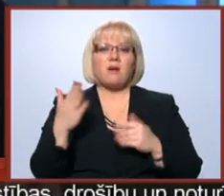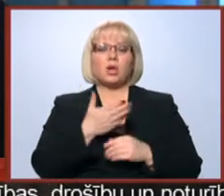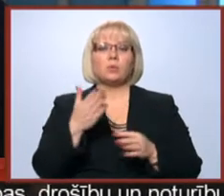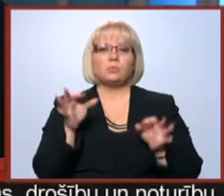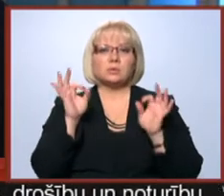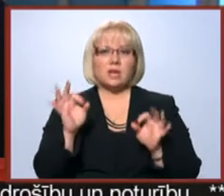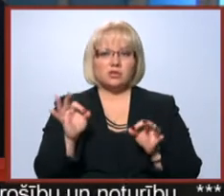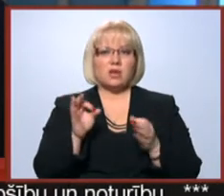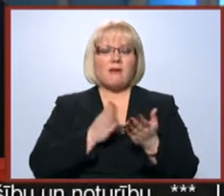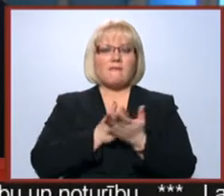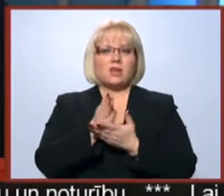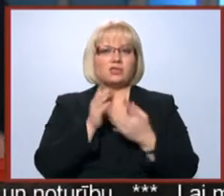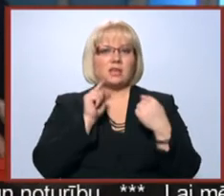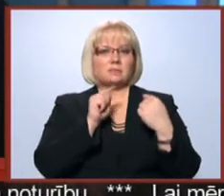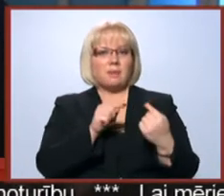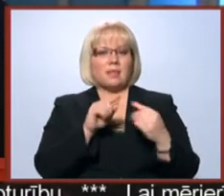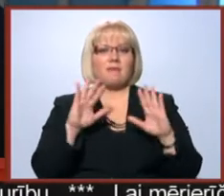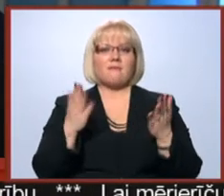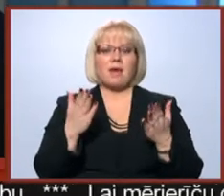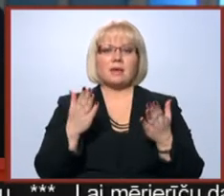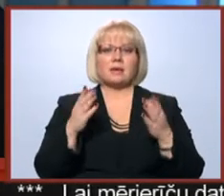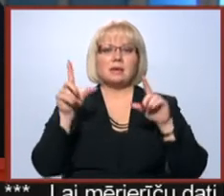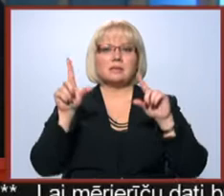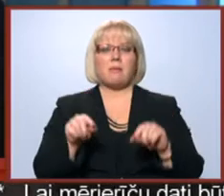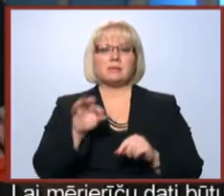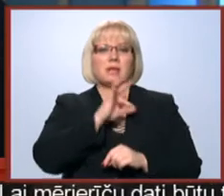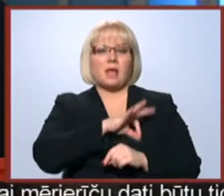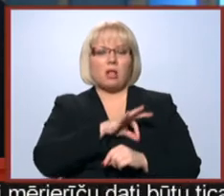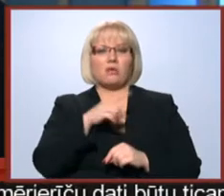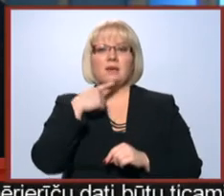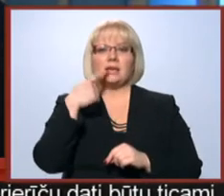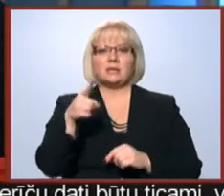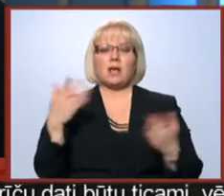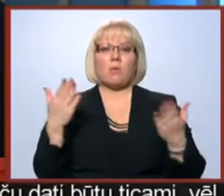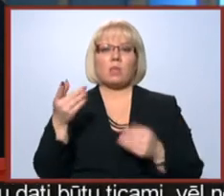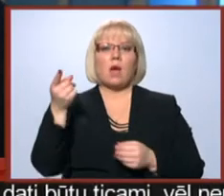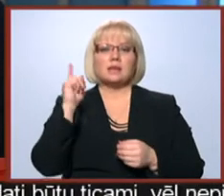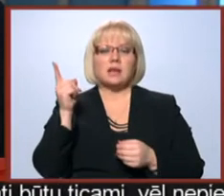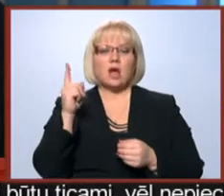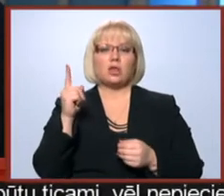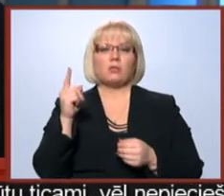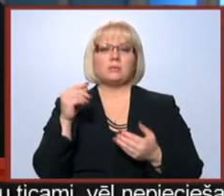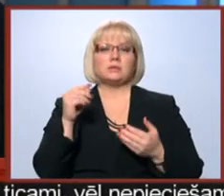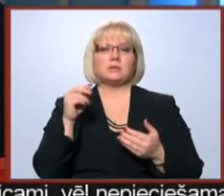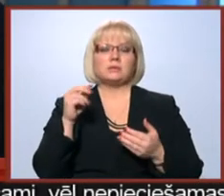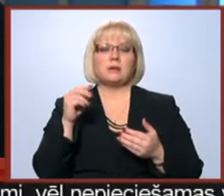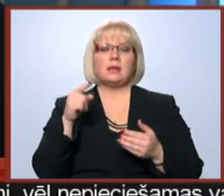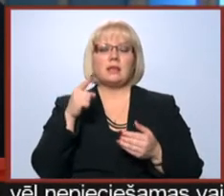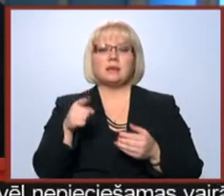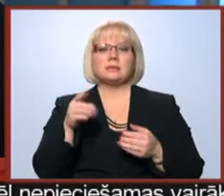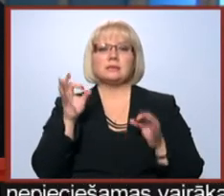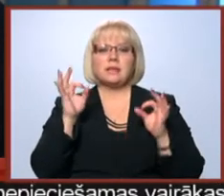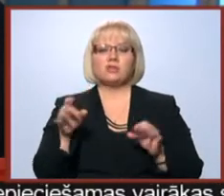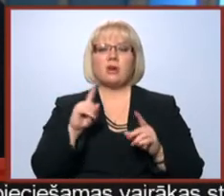tiešām vēršaties pret viņiem, vai es nezinu, samazināt algu viņiem, vai izsakat kaut kādus aizrādījumus, piezīmes, disciplināru sodu, jo tas tiešām